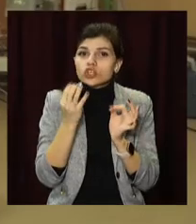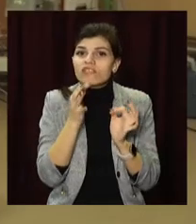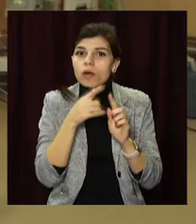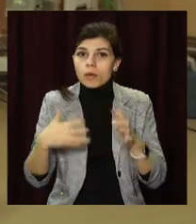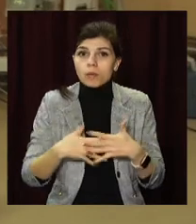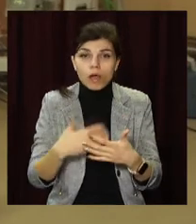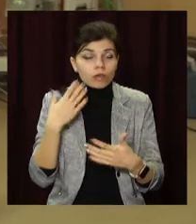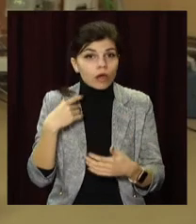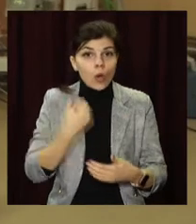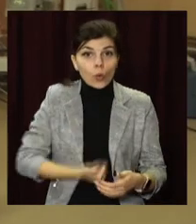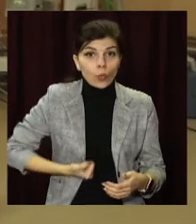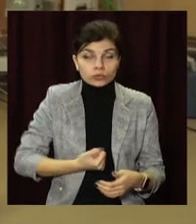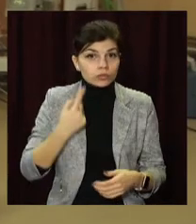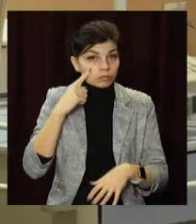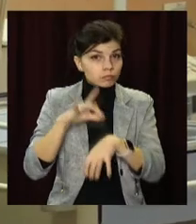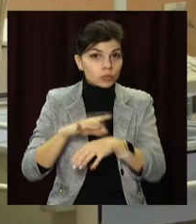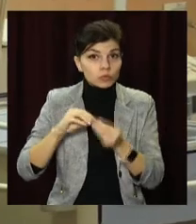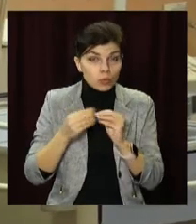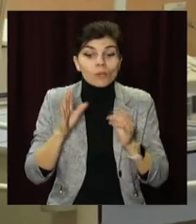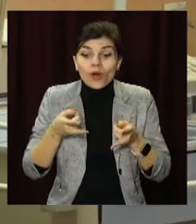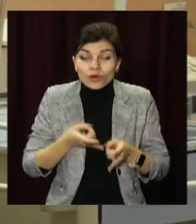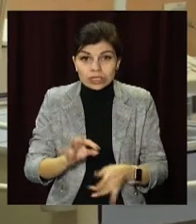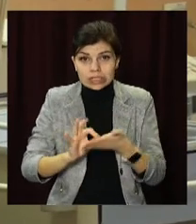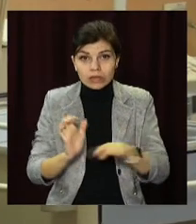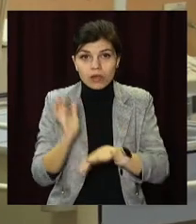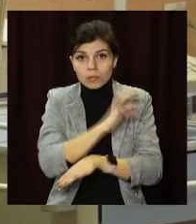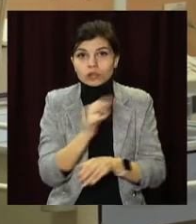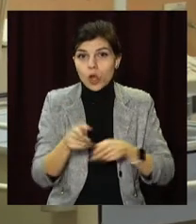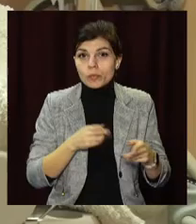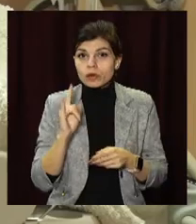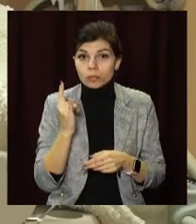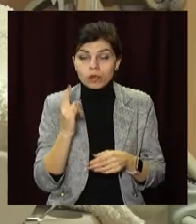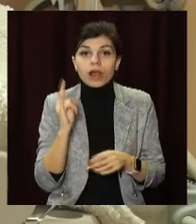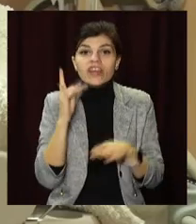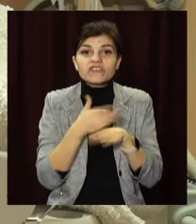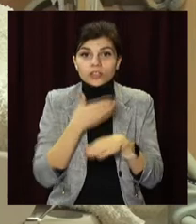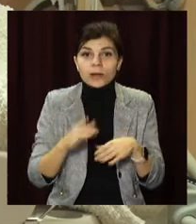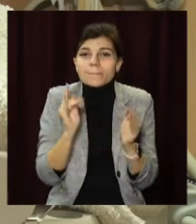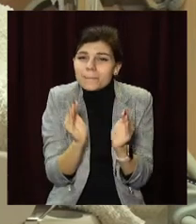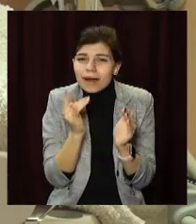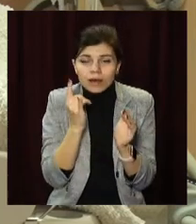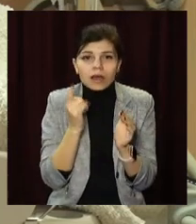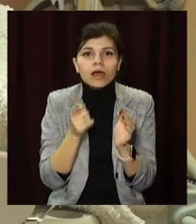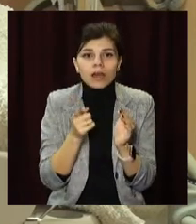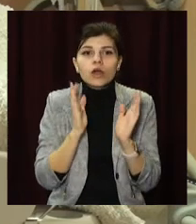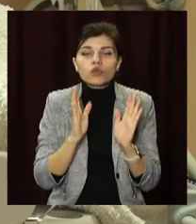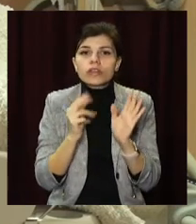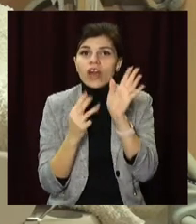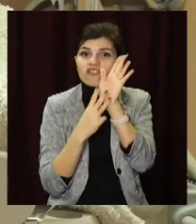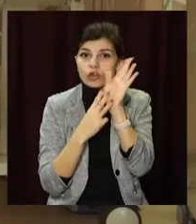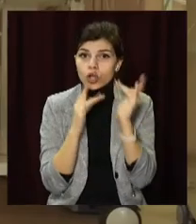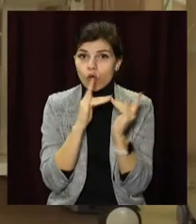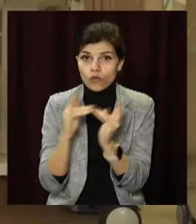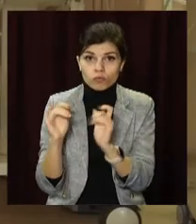народження направляють дітей на операцію. Дитяче відділення маленьке, розраховане лише на 8 ліжок, проте сюди привозять дітей не лише з Дніпра та